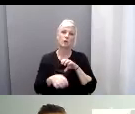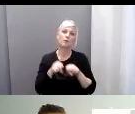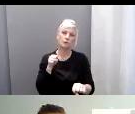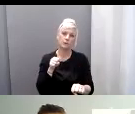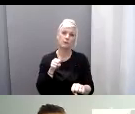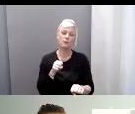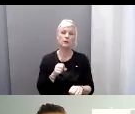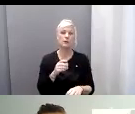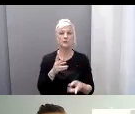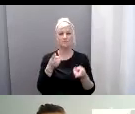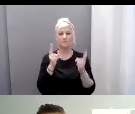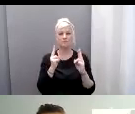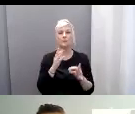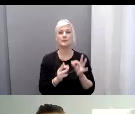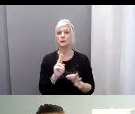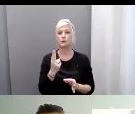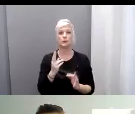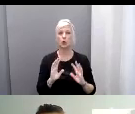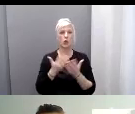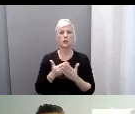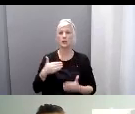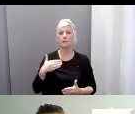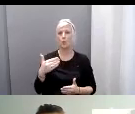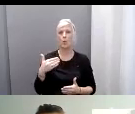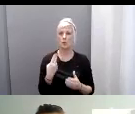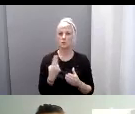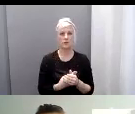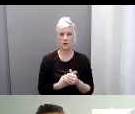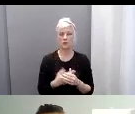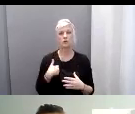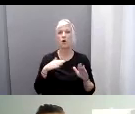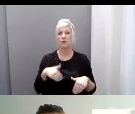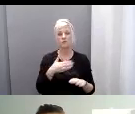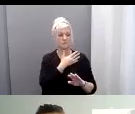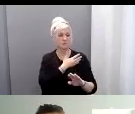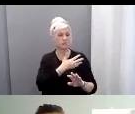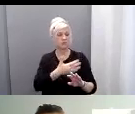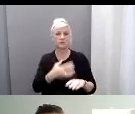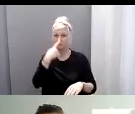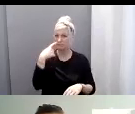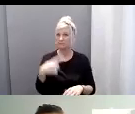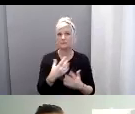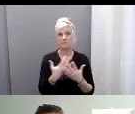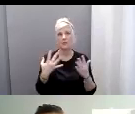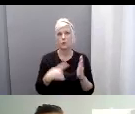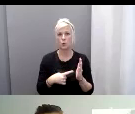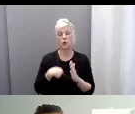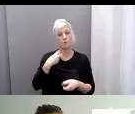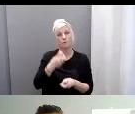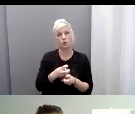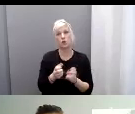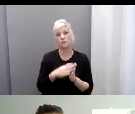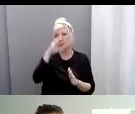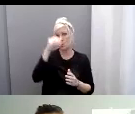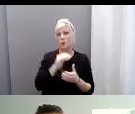Just nu klarar jag inte av ett förhållande med tanke på vad jag har varit utsatt för. Jag har försökt att ha en pojkvän men kände att det inte blev bra. För